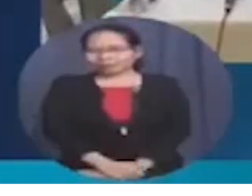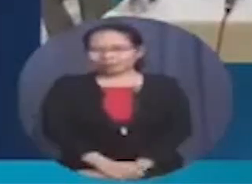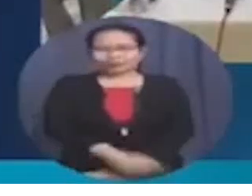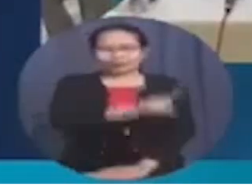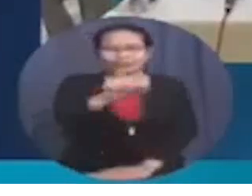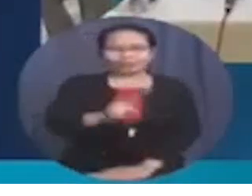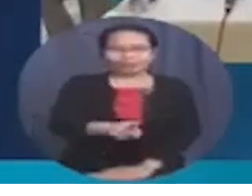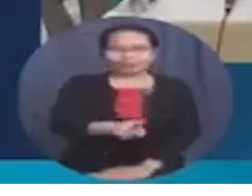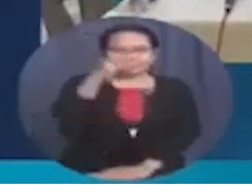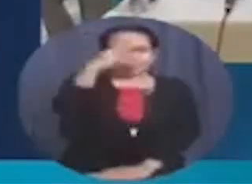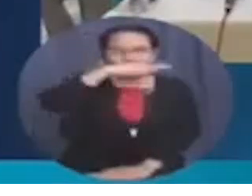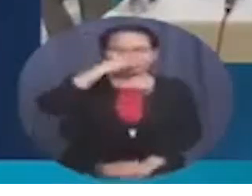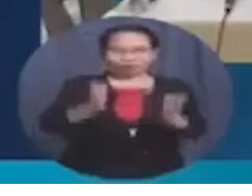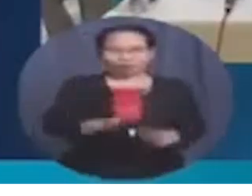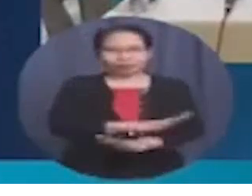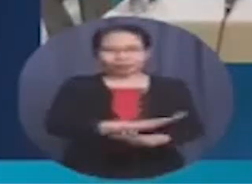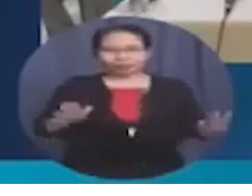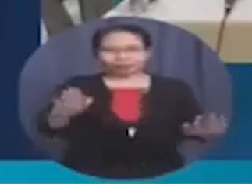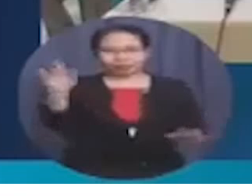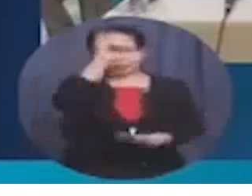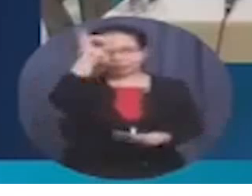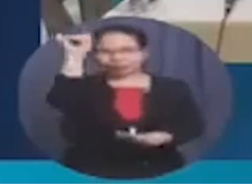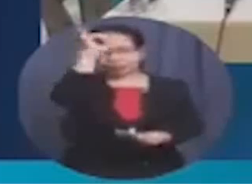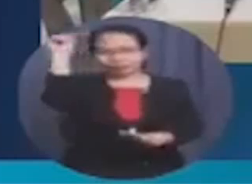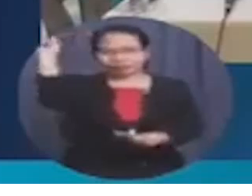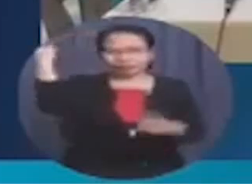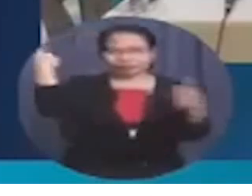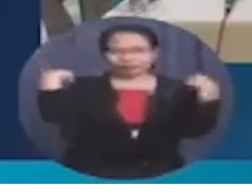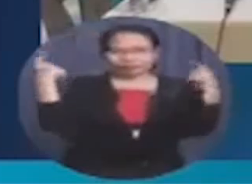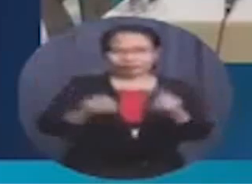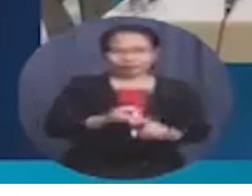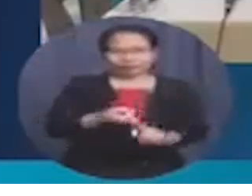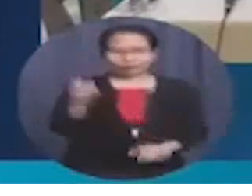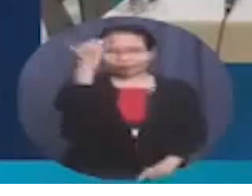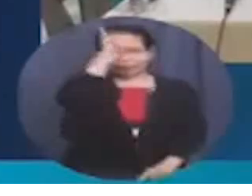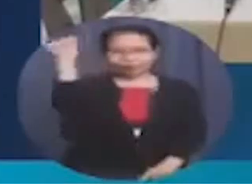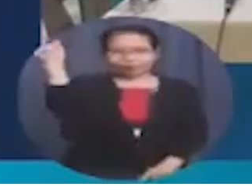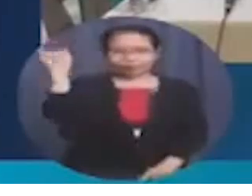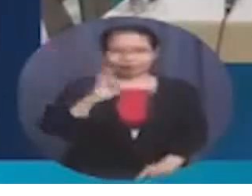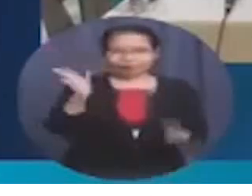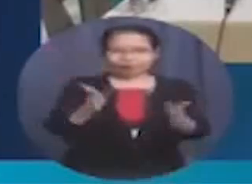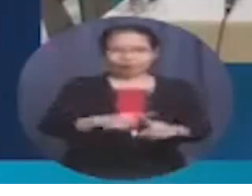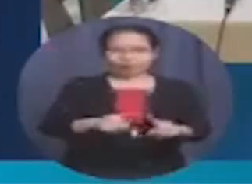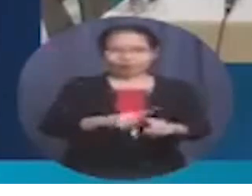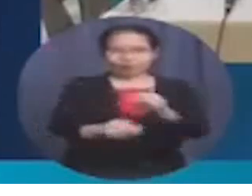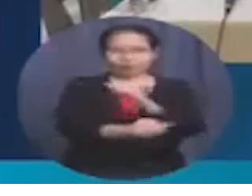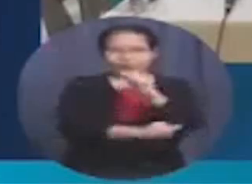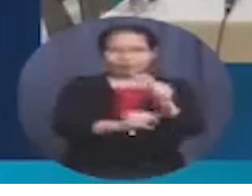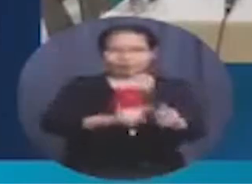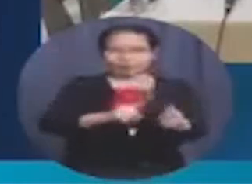Kalungkot. Mga Pilipino, wag na tayo. Naloko na tayo ng mga manlulokong mga pastor sa ibang bansa.